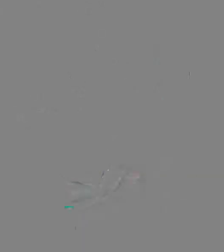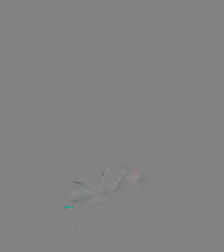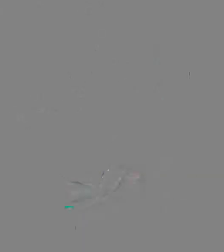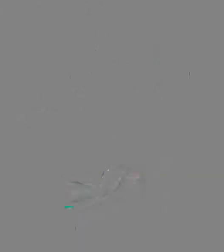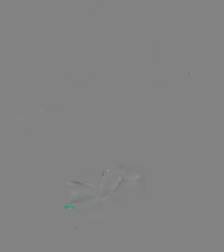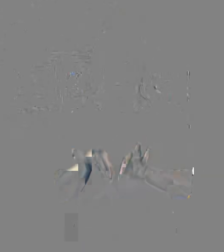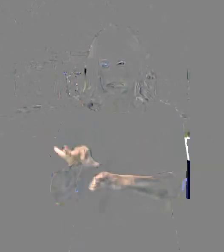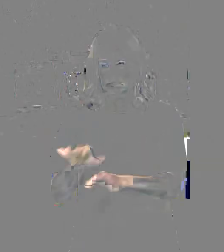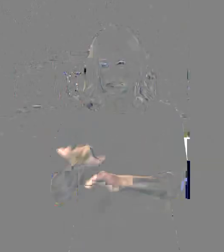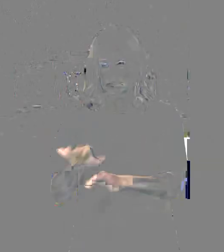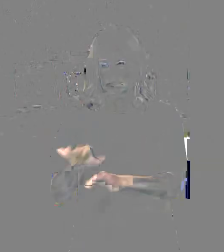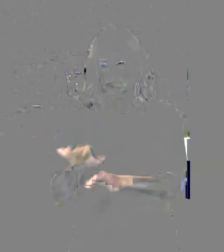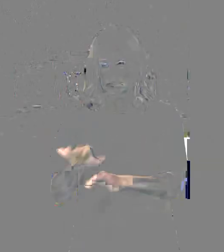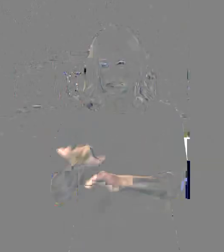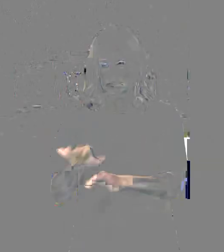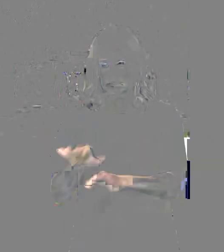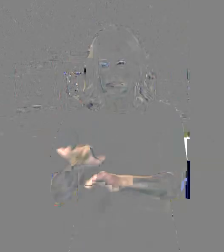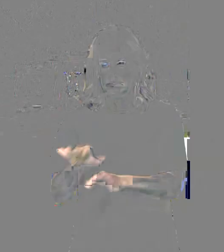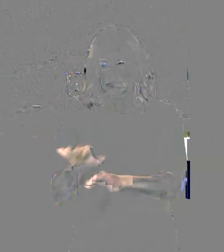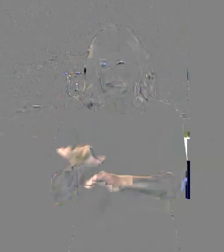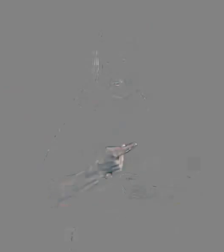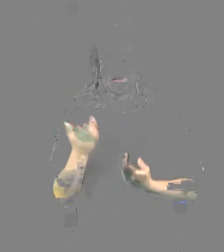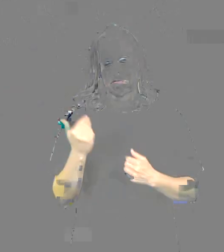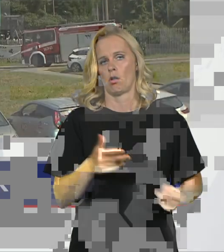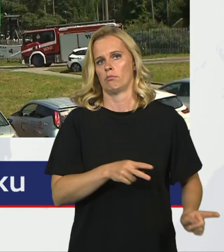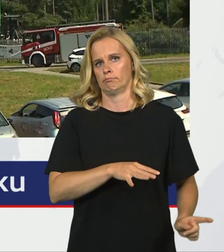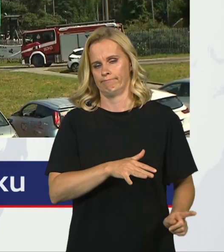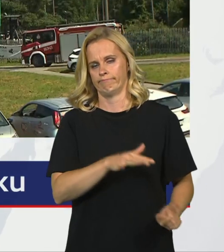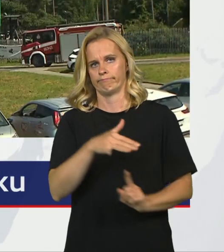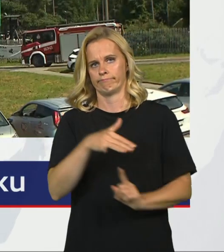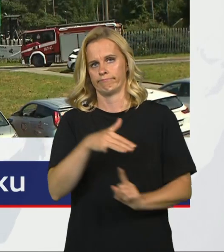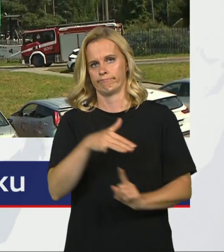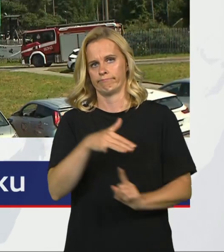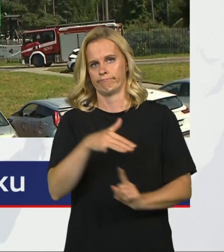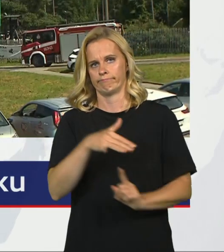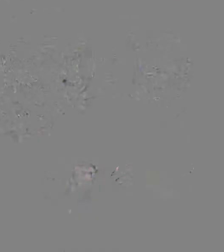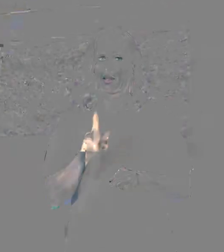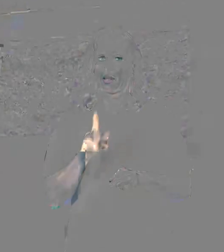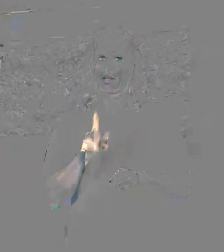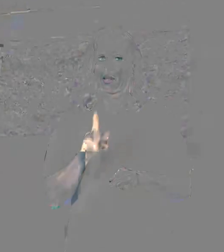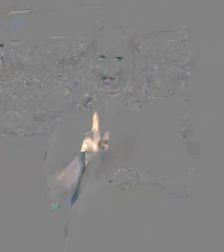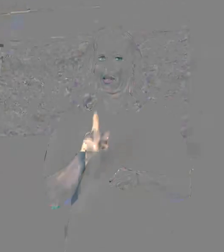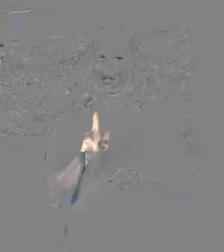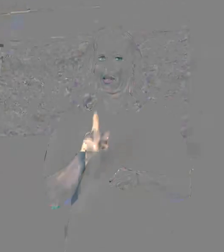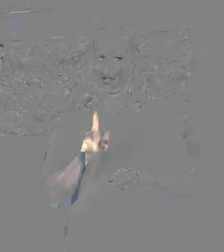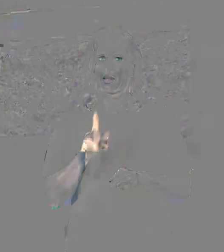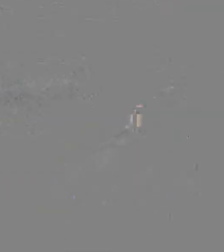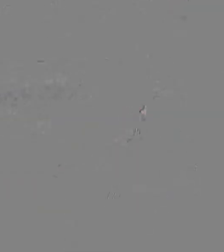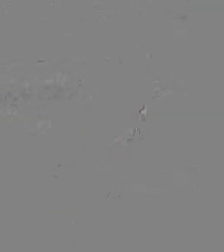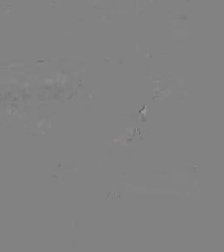...nišce... ...byl přivědomý a... ...ten otřes...